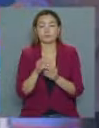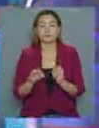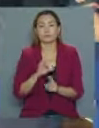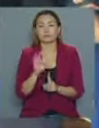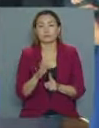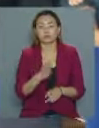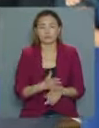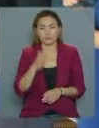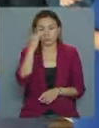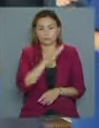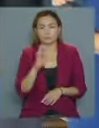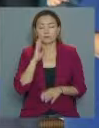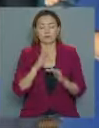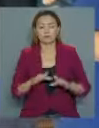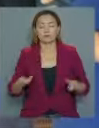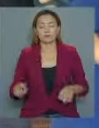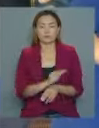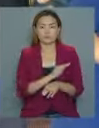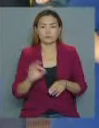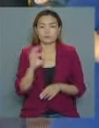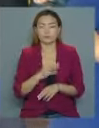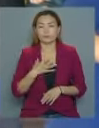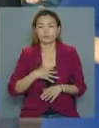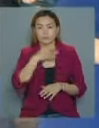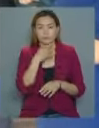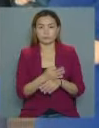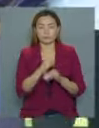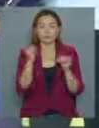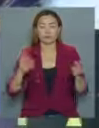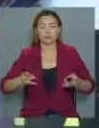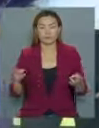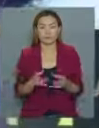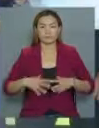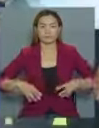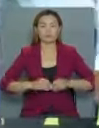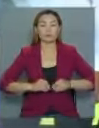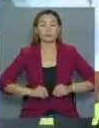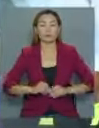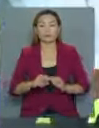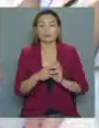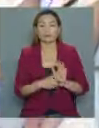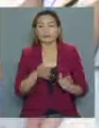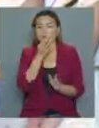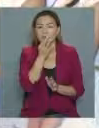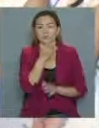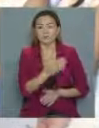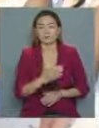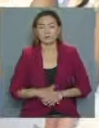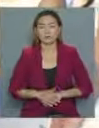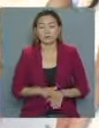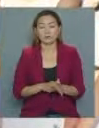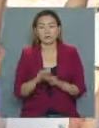мақсаты ата-аналардың балаларды тәрбиелеудегі жауапкершілігін арттыру. Отбасылардан кәмелетке